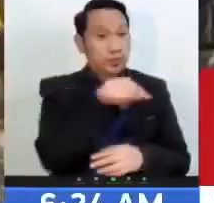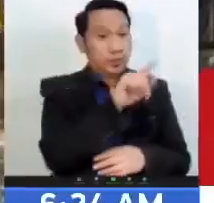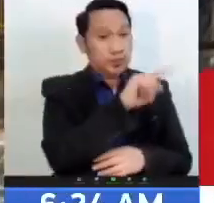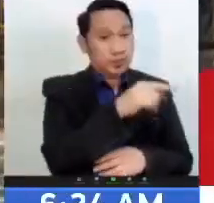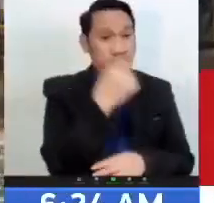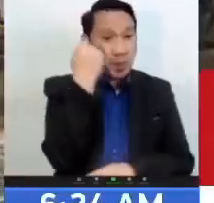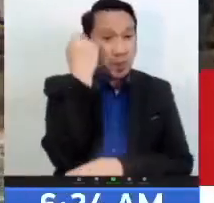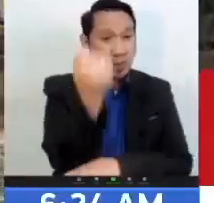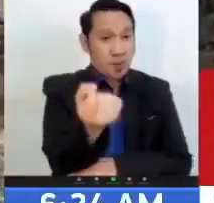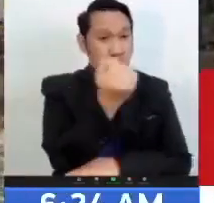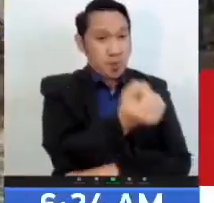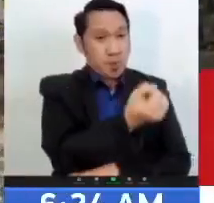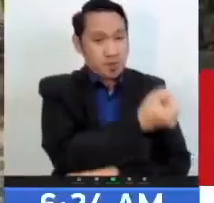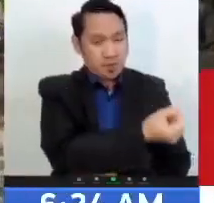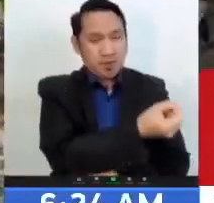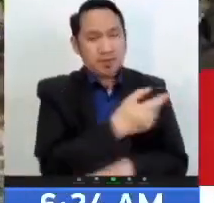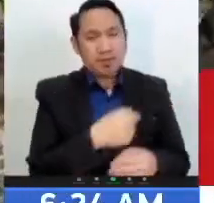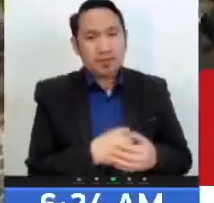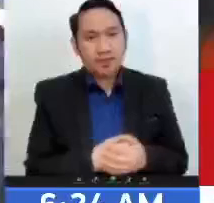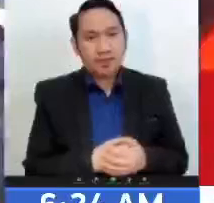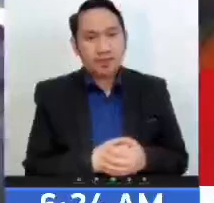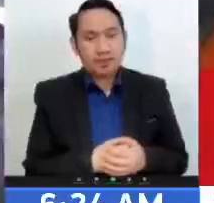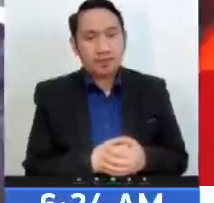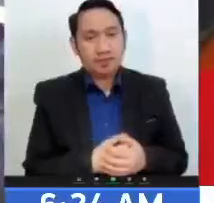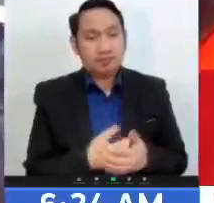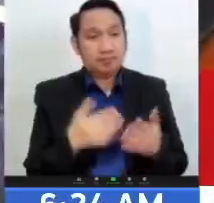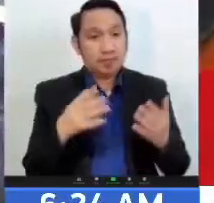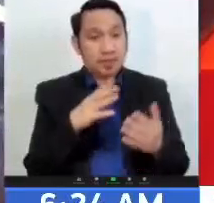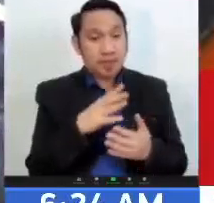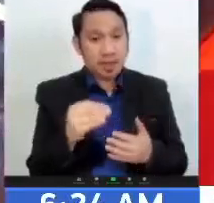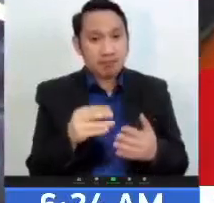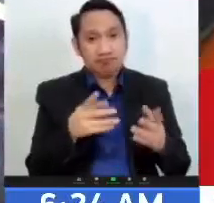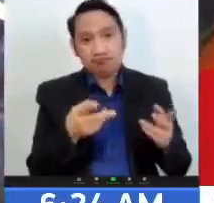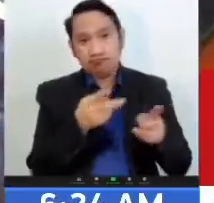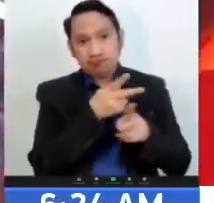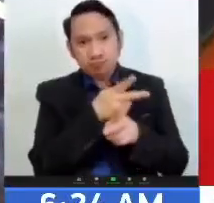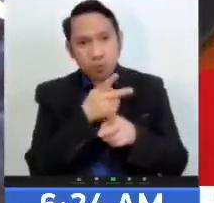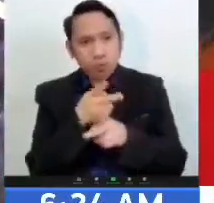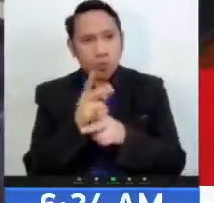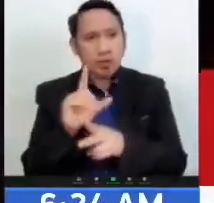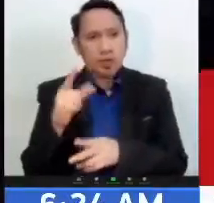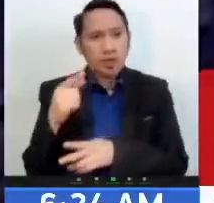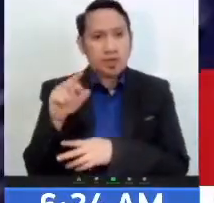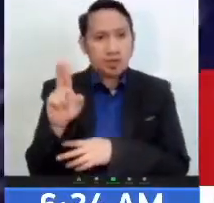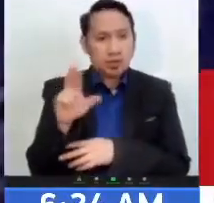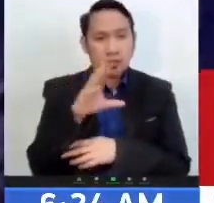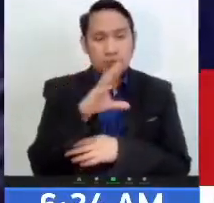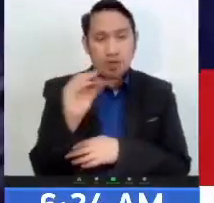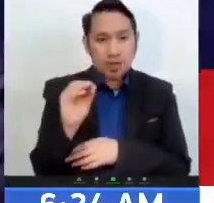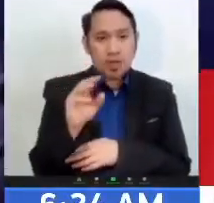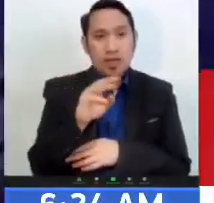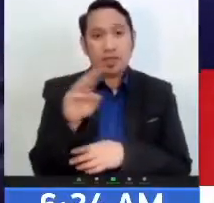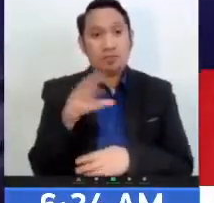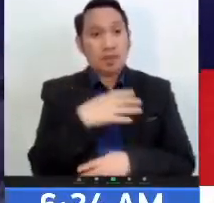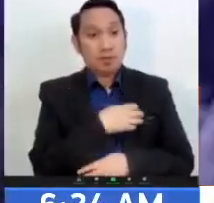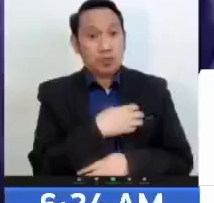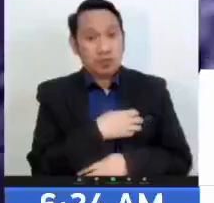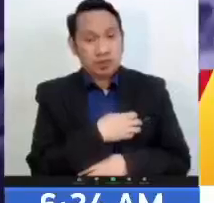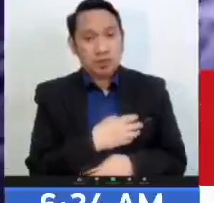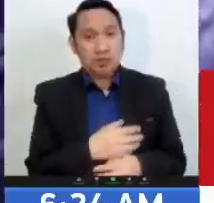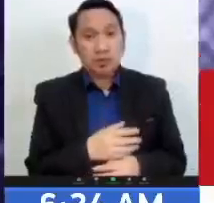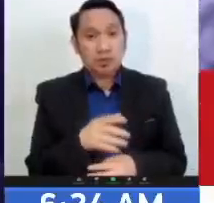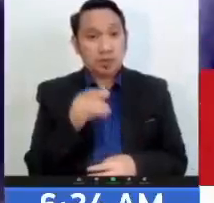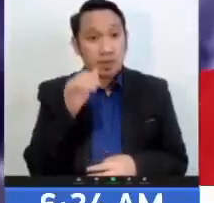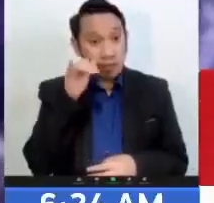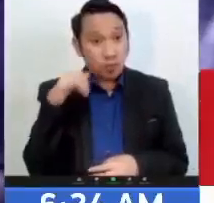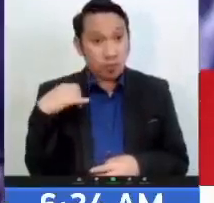Binondo, Maynila. Tumulong din at nagbabantay ang mga kauni ng Manila LGU at Manila Police District. Tanghali kahapon,